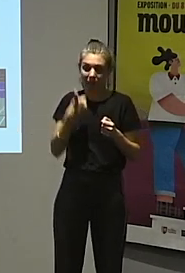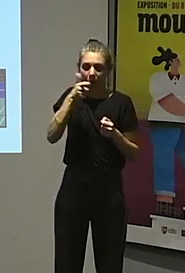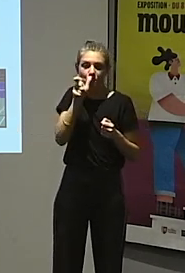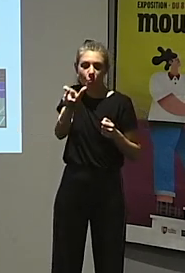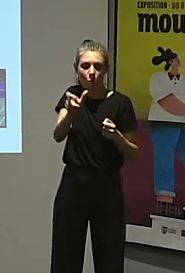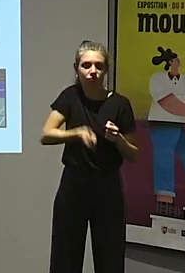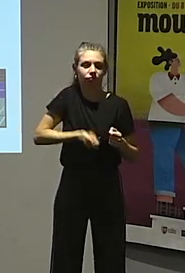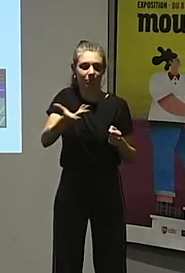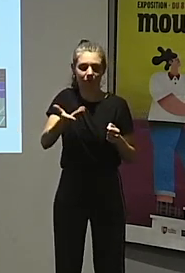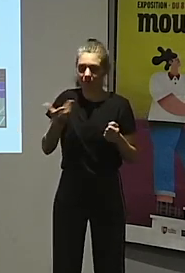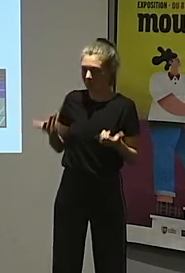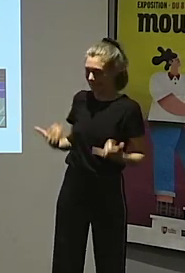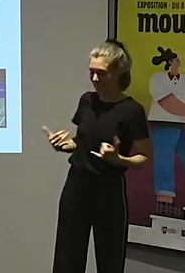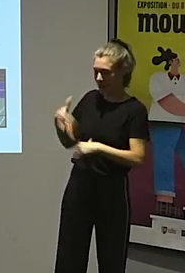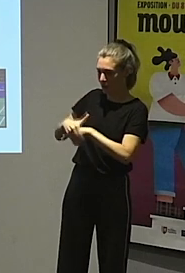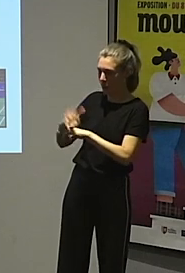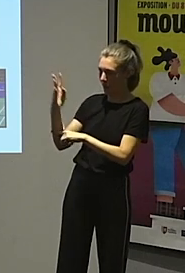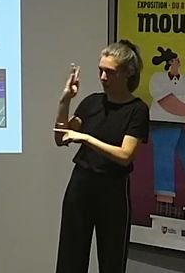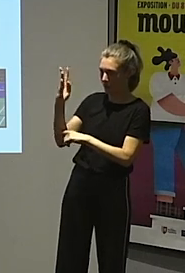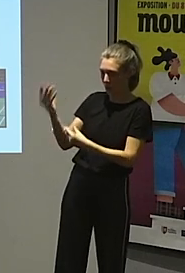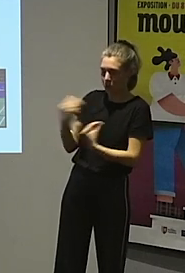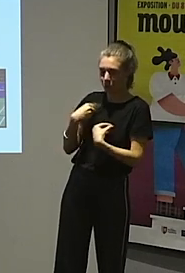rapport à ce qu'on a vécu tous ensemble ce soir.